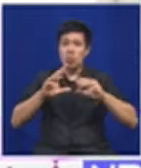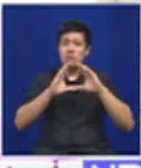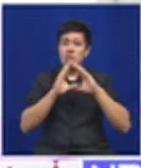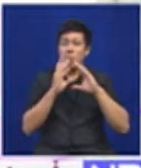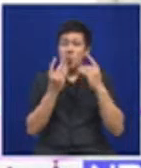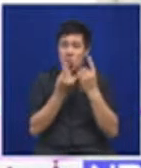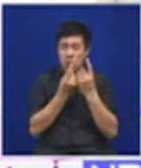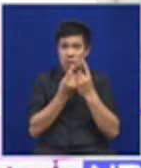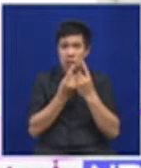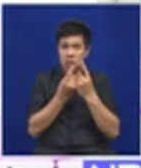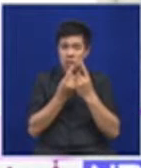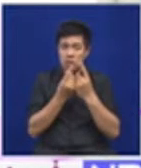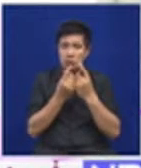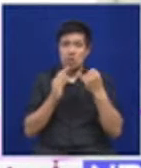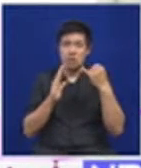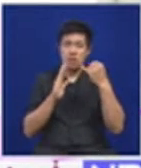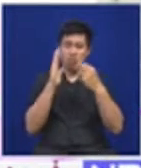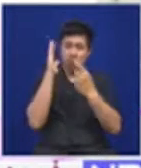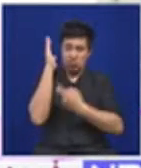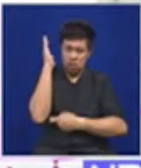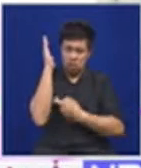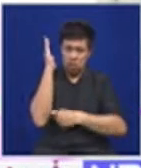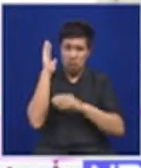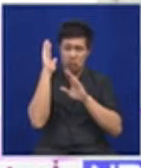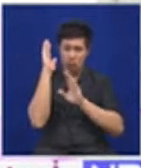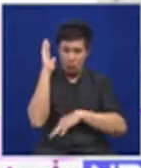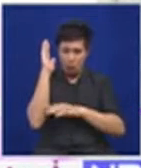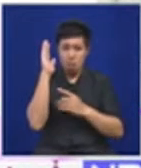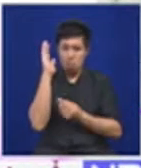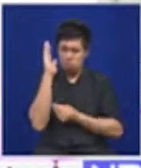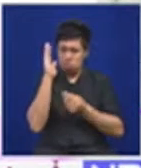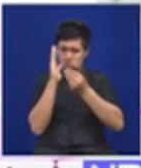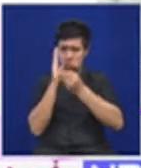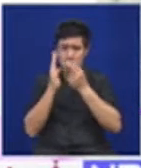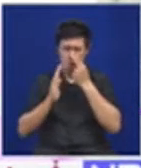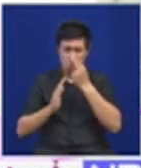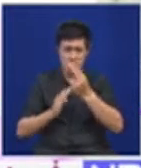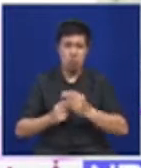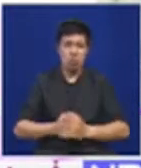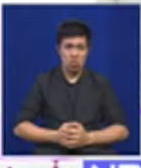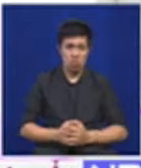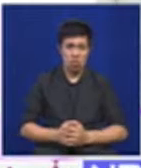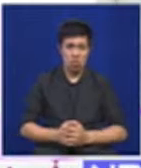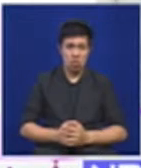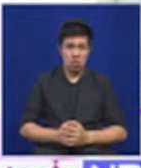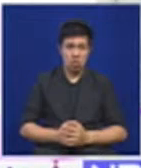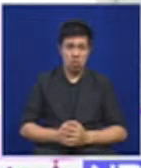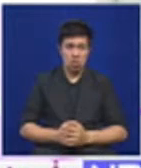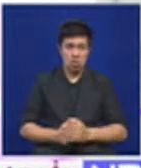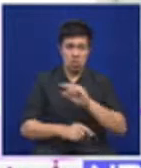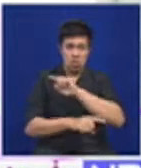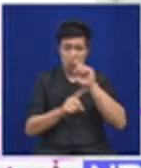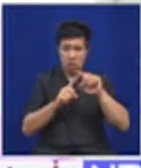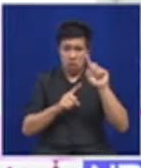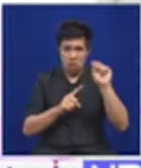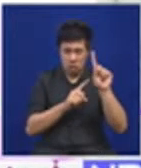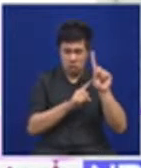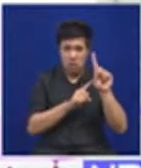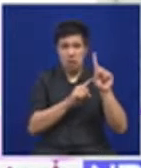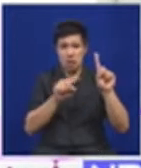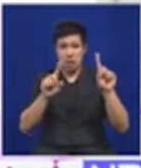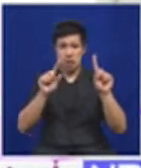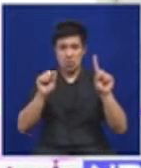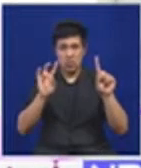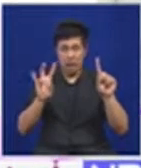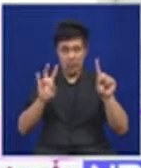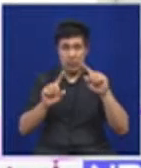าราในสี่จังหวัดภาคใต้เนี่ยขอเดินทางมาดูงานที่จังหวัดบึงกาฬครับอันนี้เป็นความรู้สึกที่เรามีความตั้งใจ 21-27นะฮะ